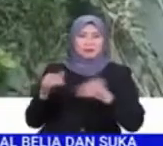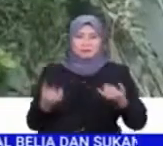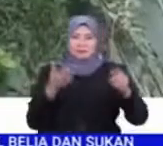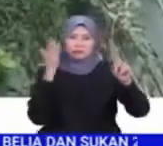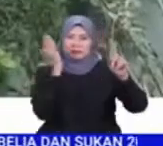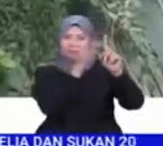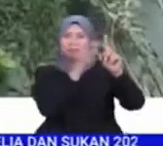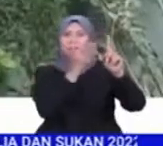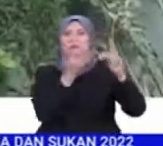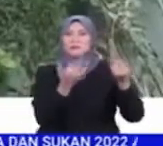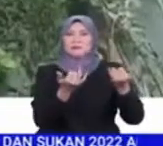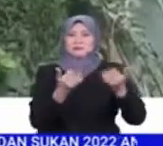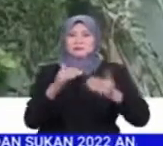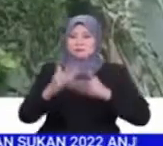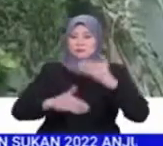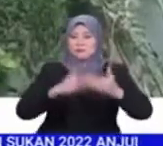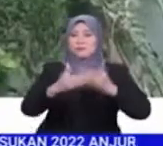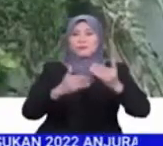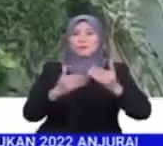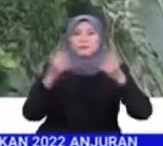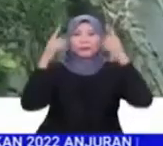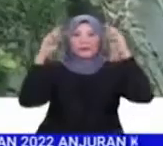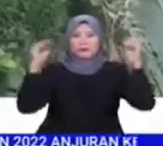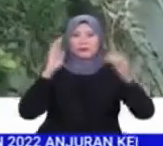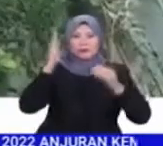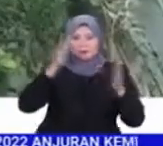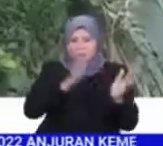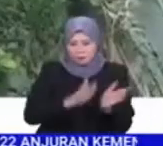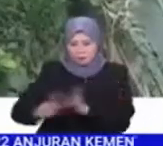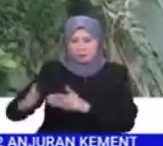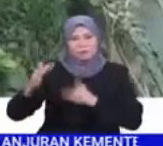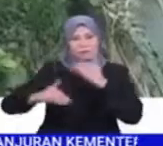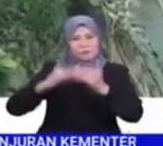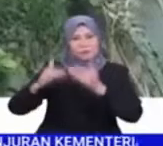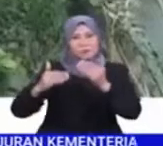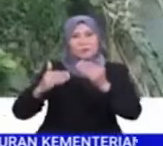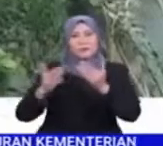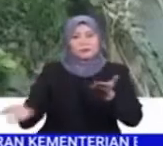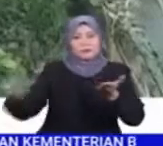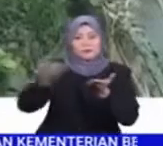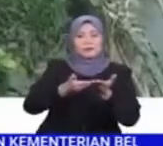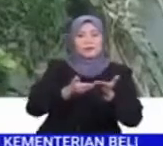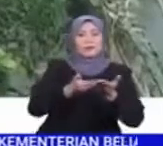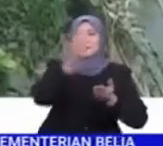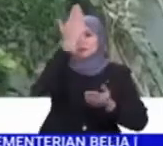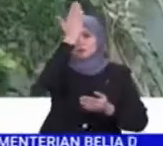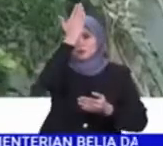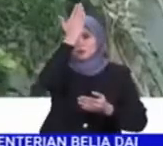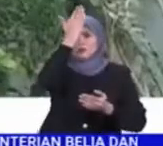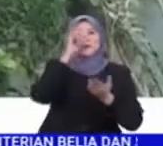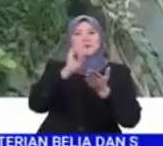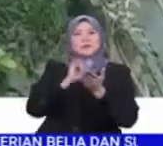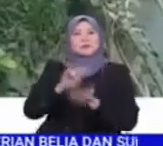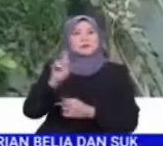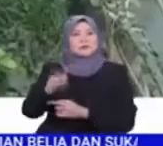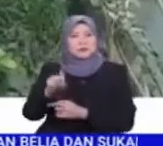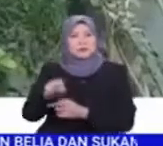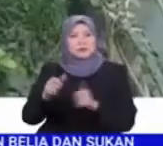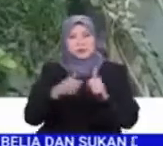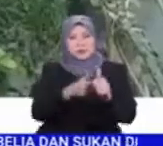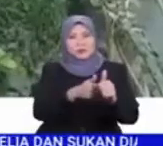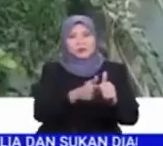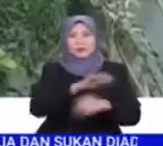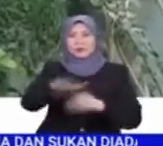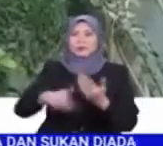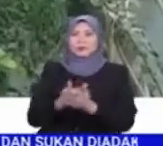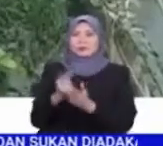Menteri, langkah pertama, kedua dan akhir sekali kepada Yang Dipertuan Agong, itulah yang seharusnya diikuti